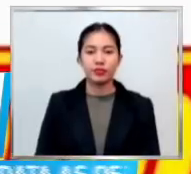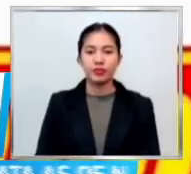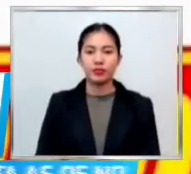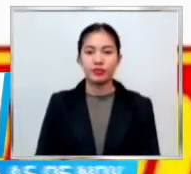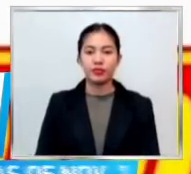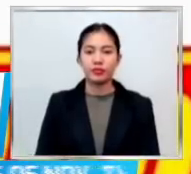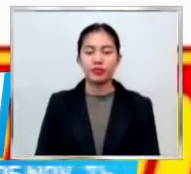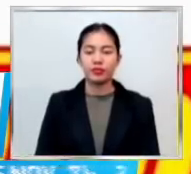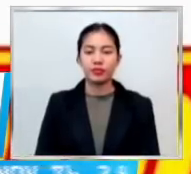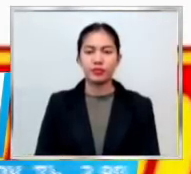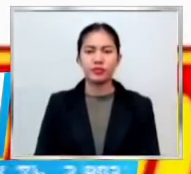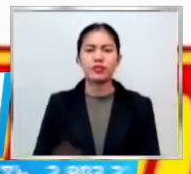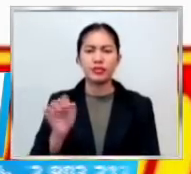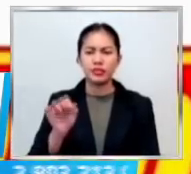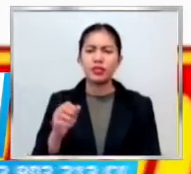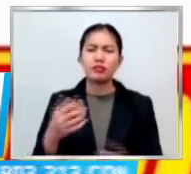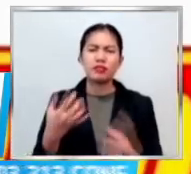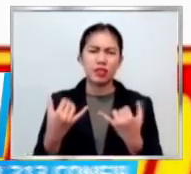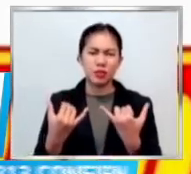So far continuous naman yung